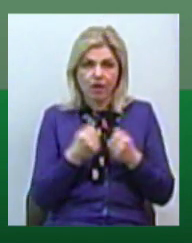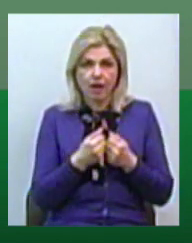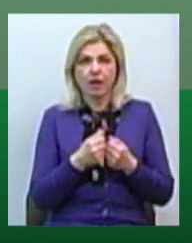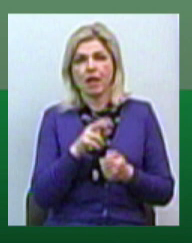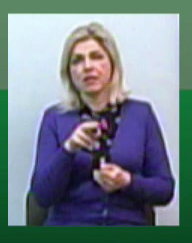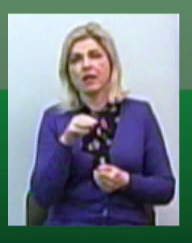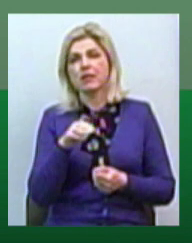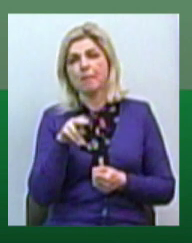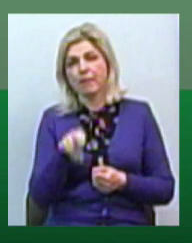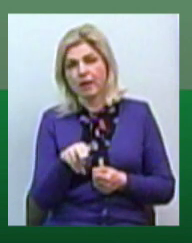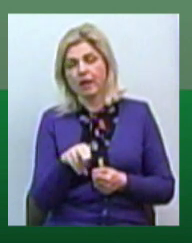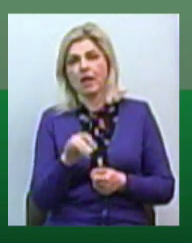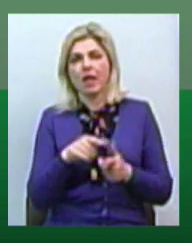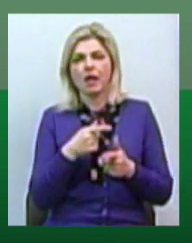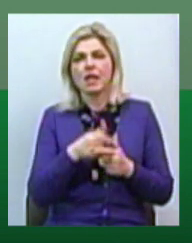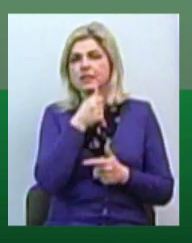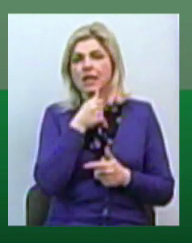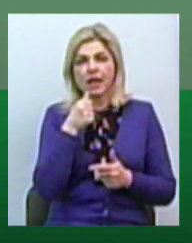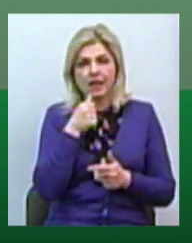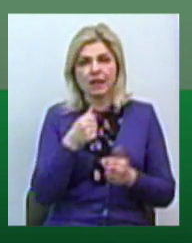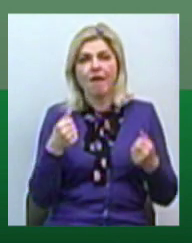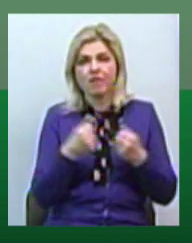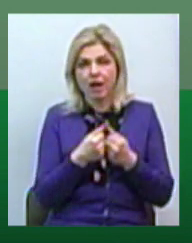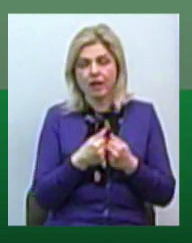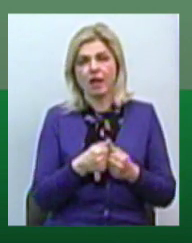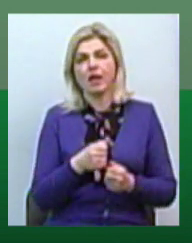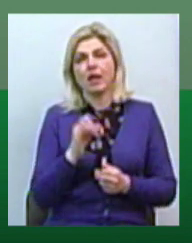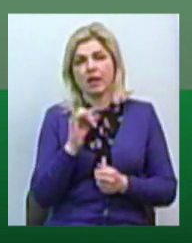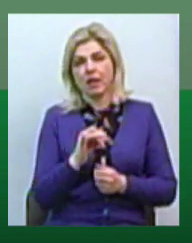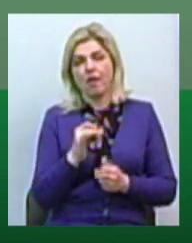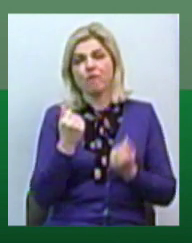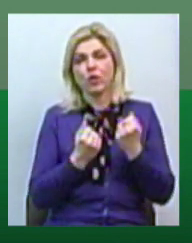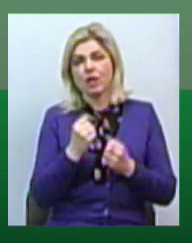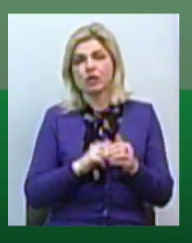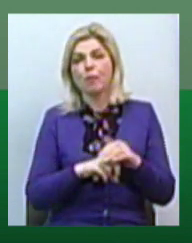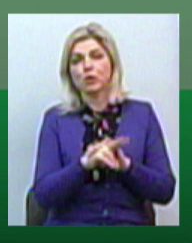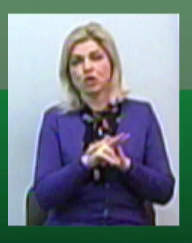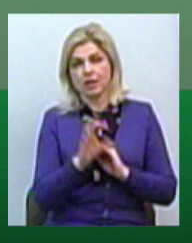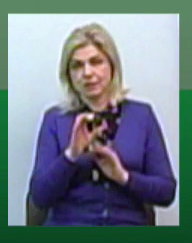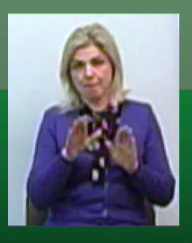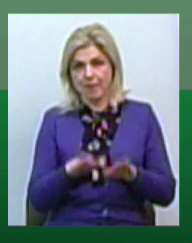там ДТП, скрите ДТП, коли водій покинув місце скоєння його,